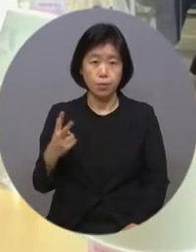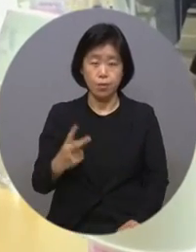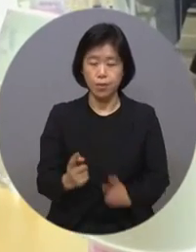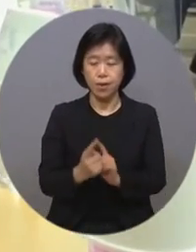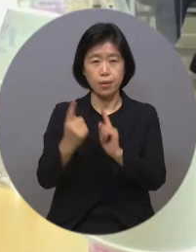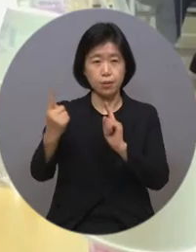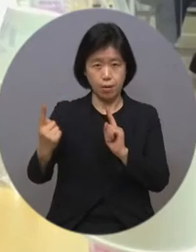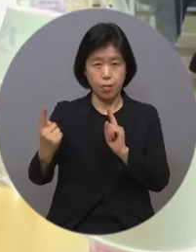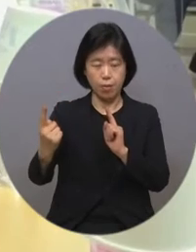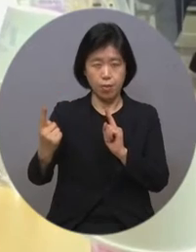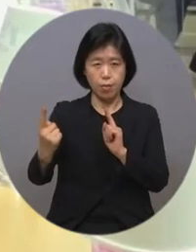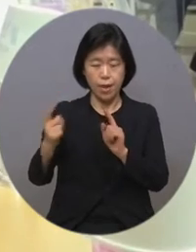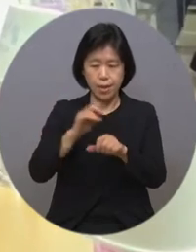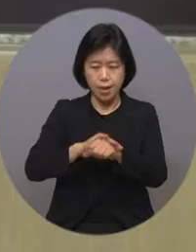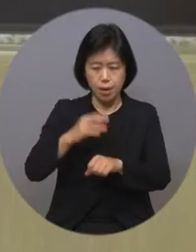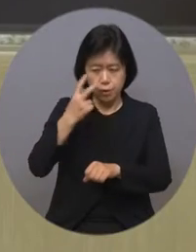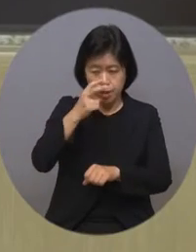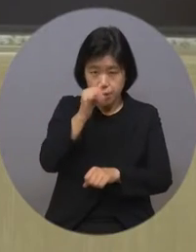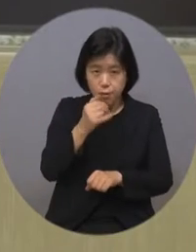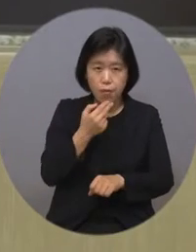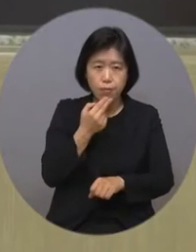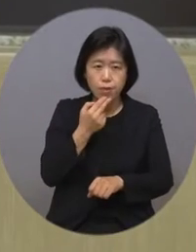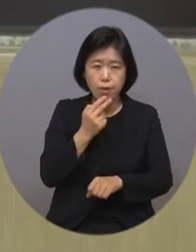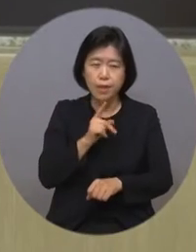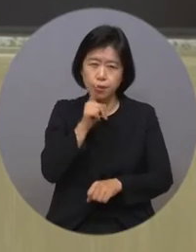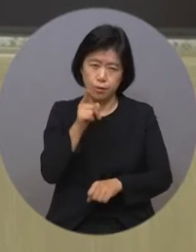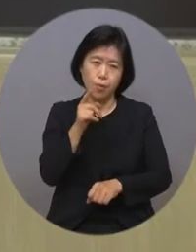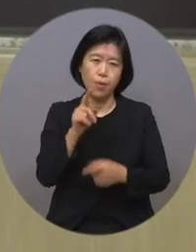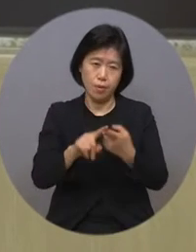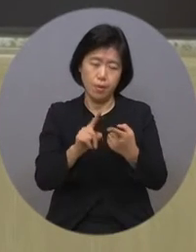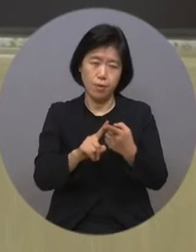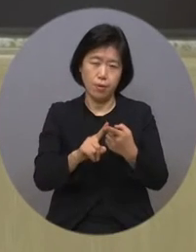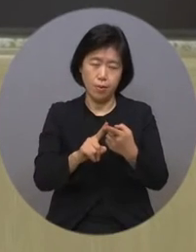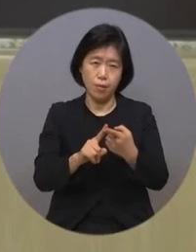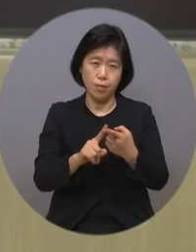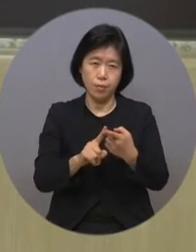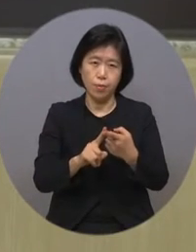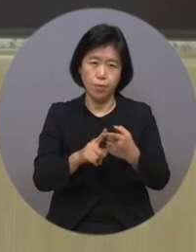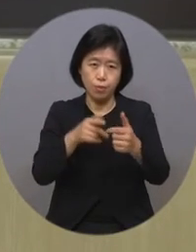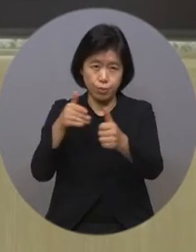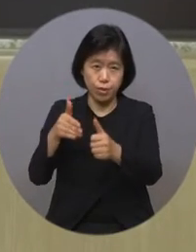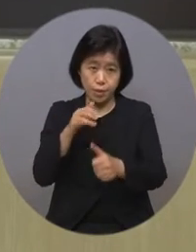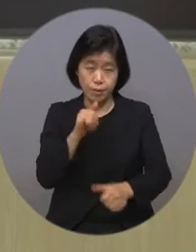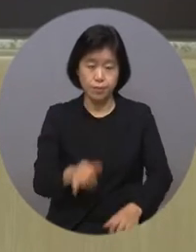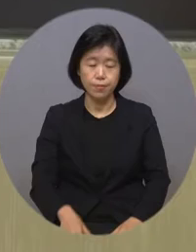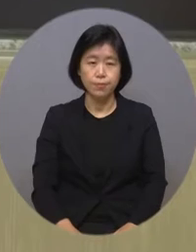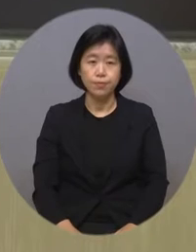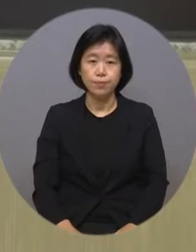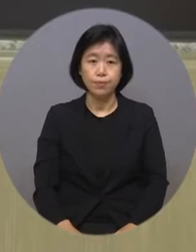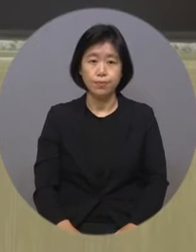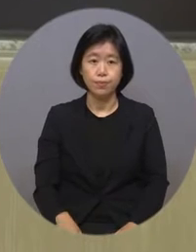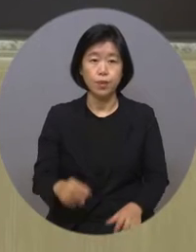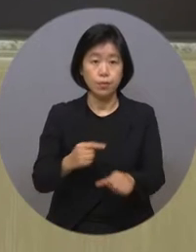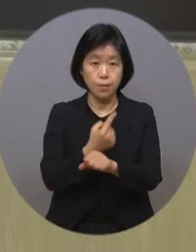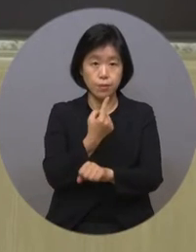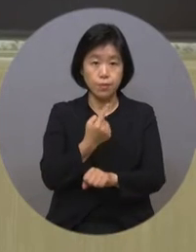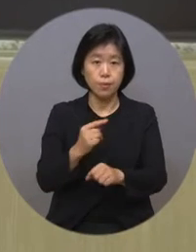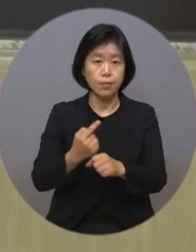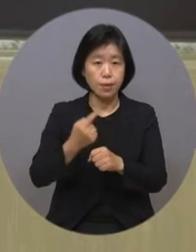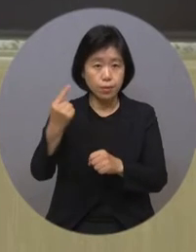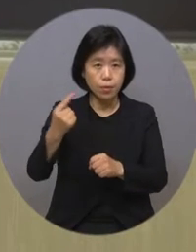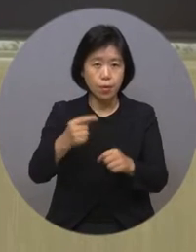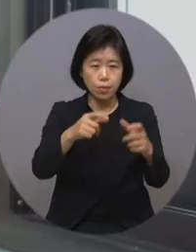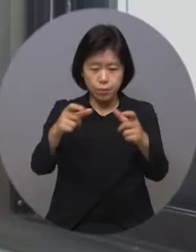신고 대응반을 편성 운영해 선제적 방역을 추진할 것을 당부했습니다. 이 밖에 내년도 읍면동